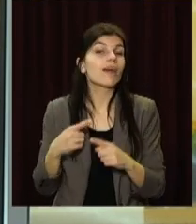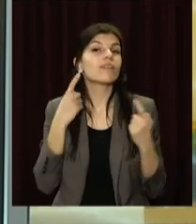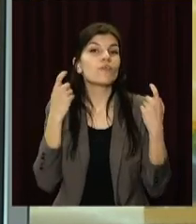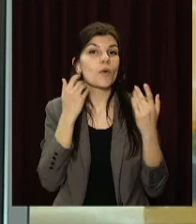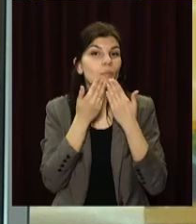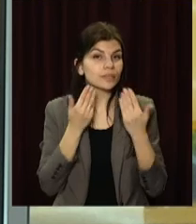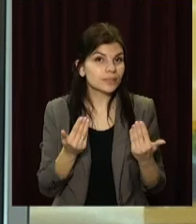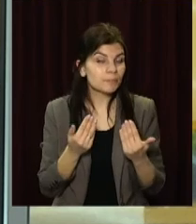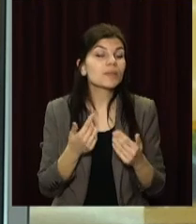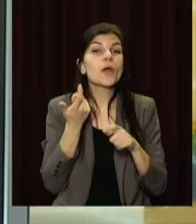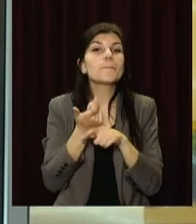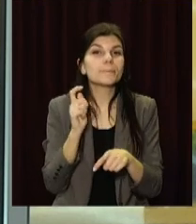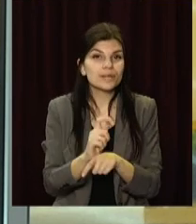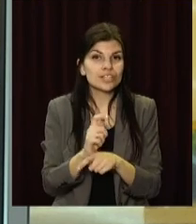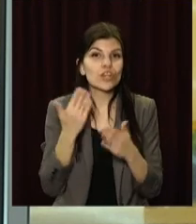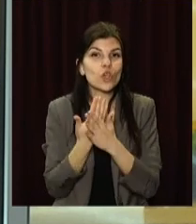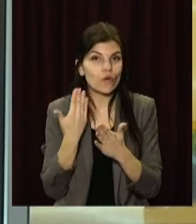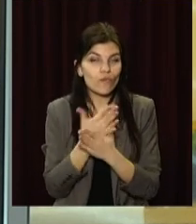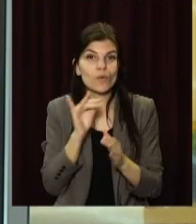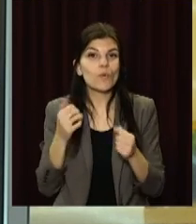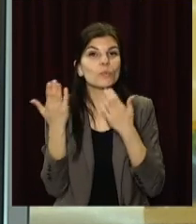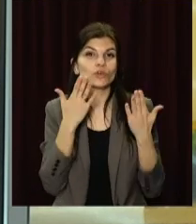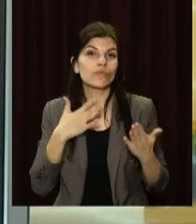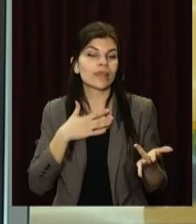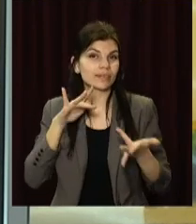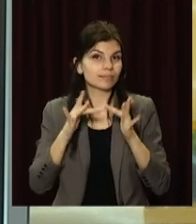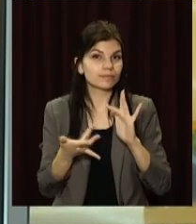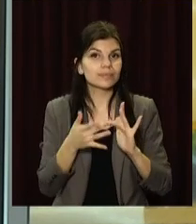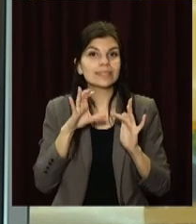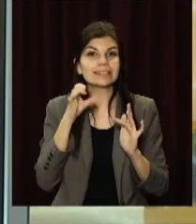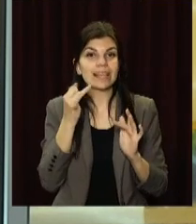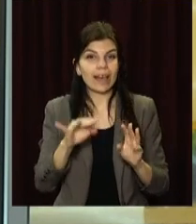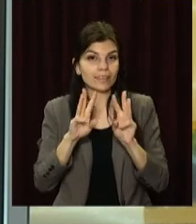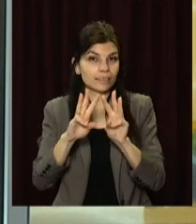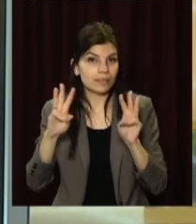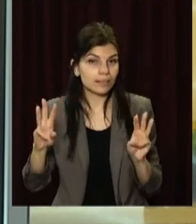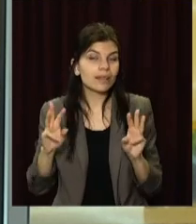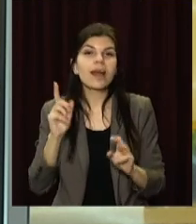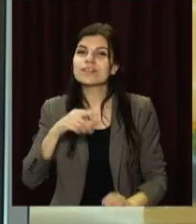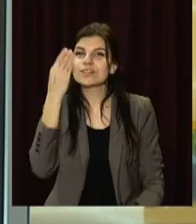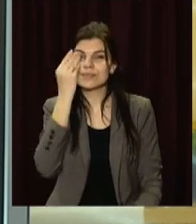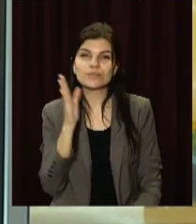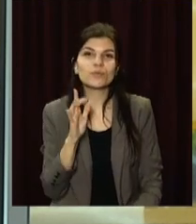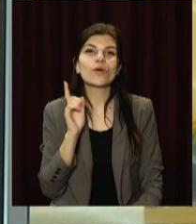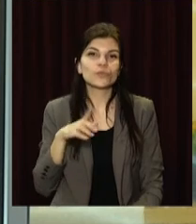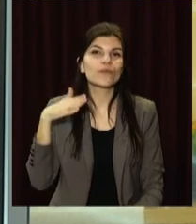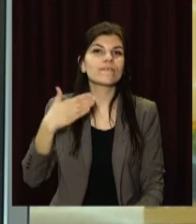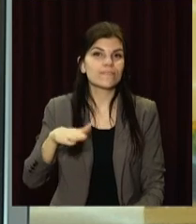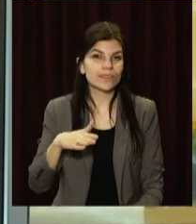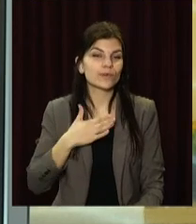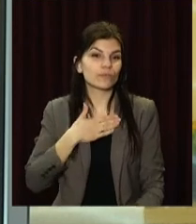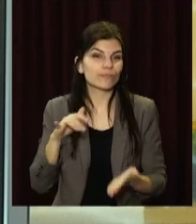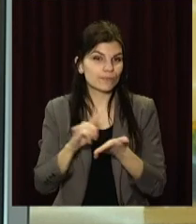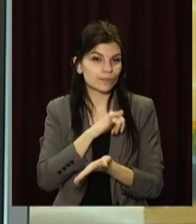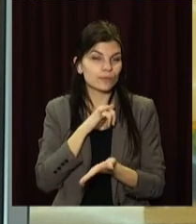випуску. Нагадаю, що більше новин ви зможете прочитати на нашому сайті opentv.media. Не забувайте і про сюжети в